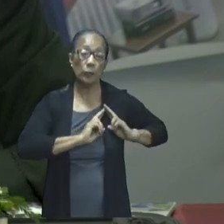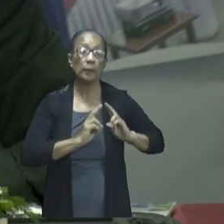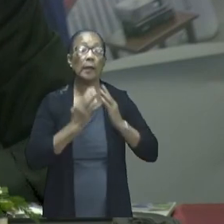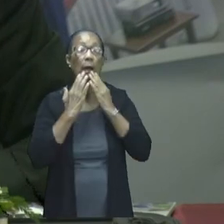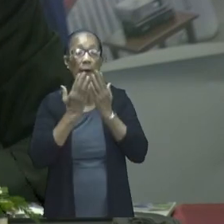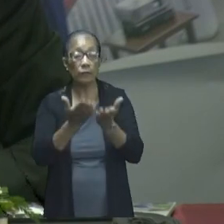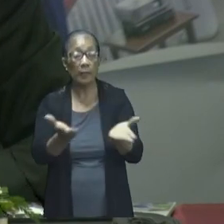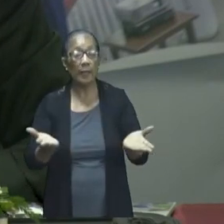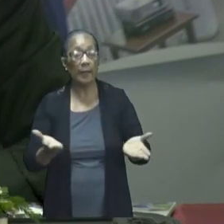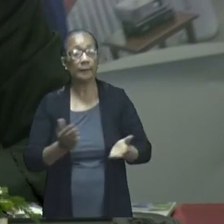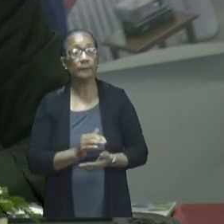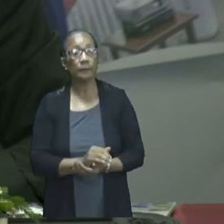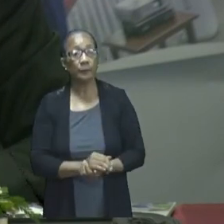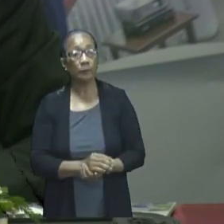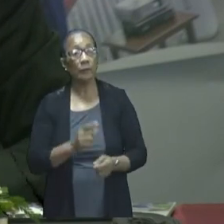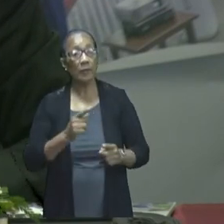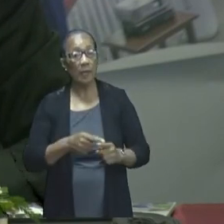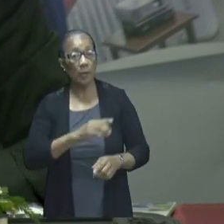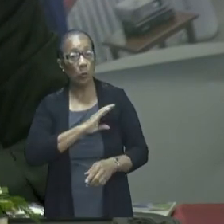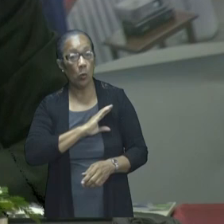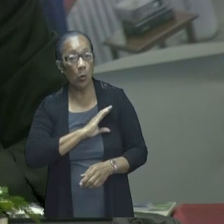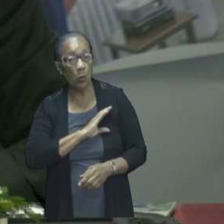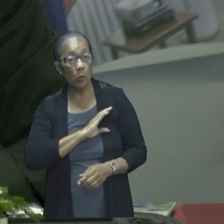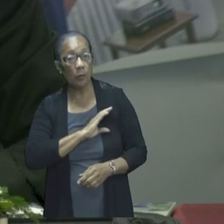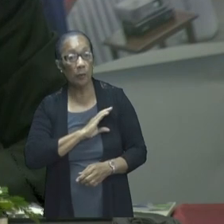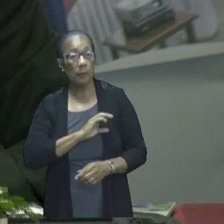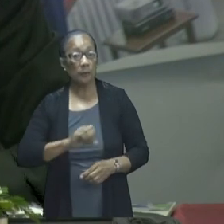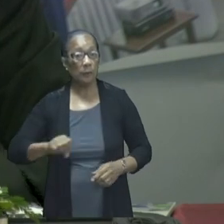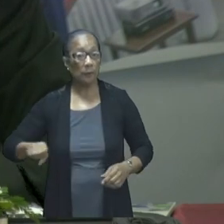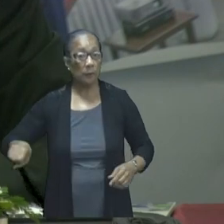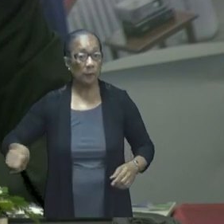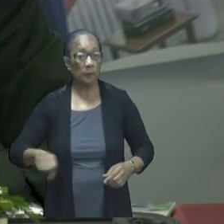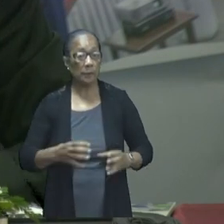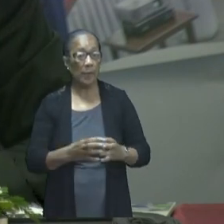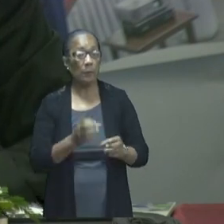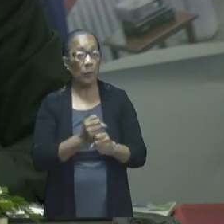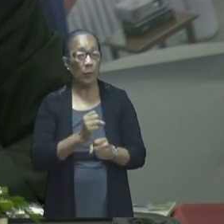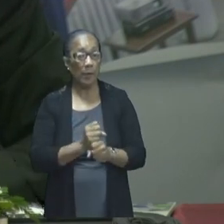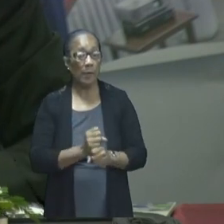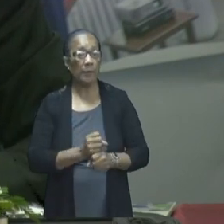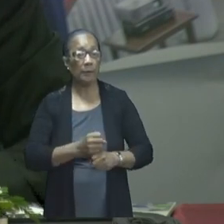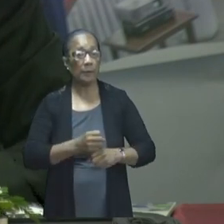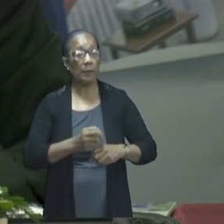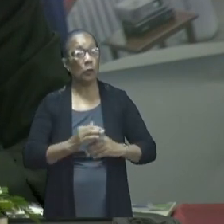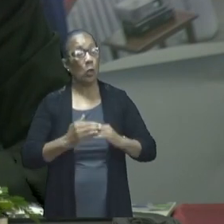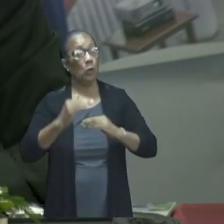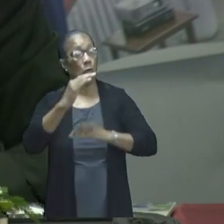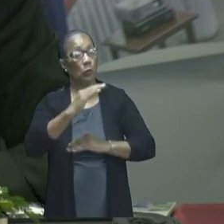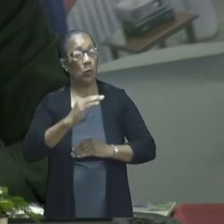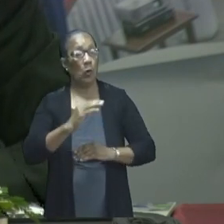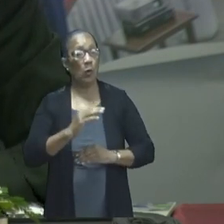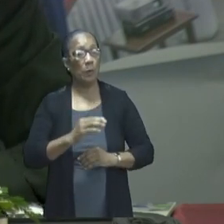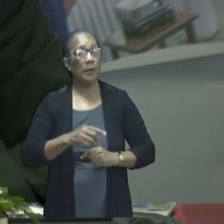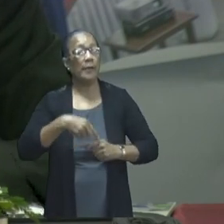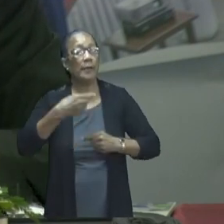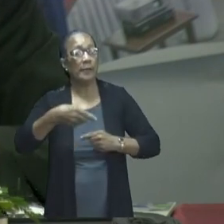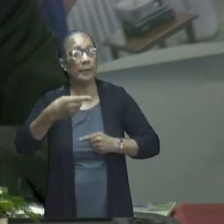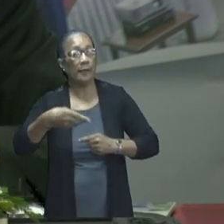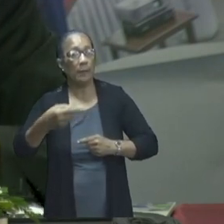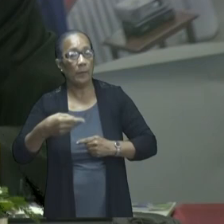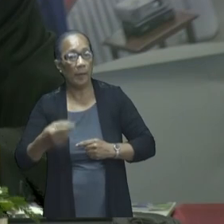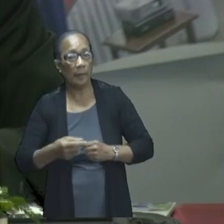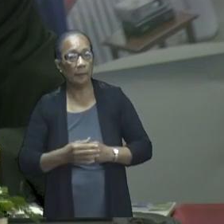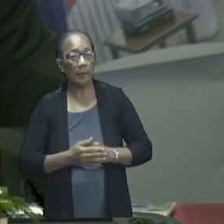afgelegd en coalitie stap en een coalitie structuren regelmatig ook het beleid en